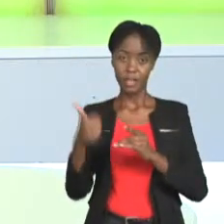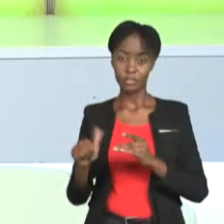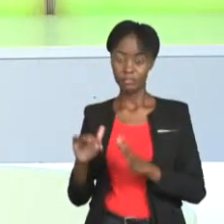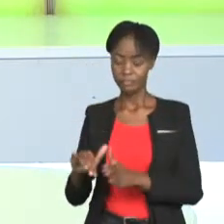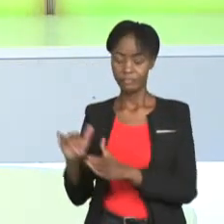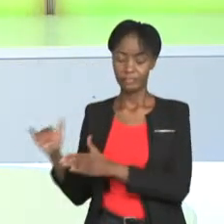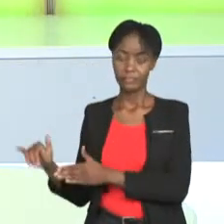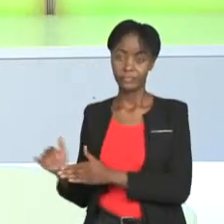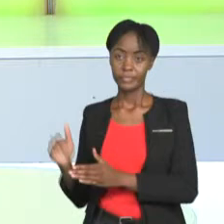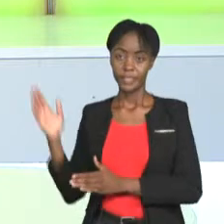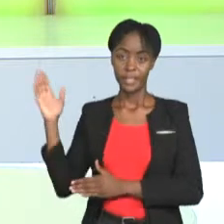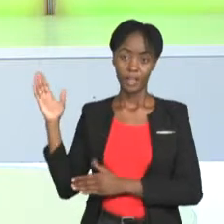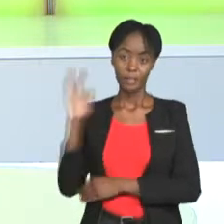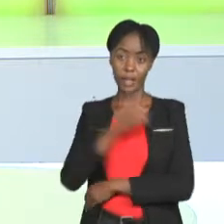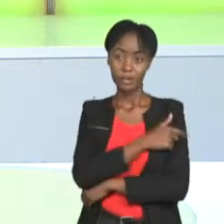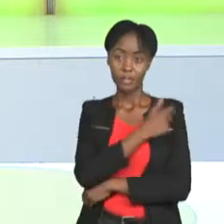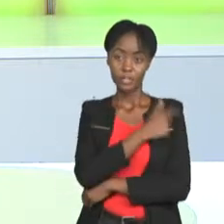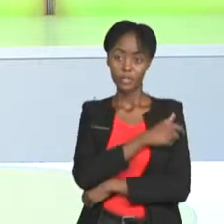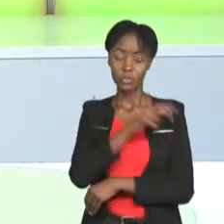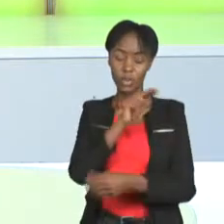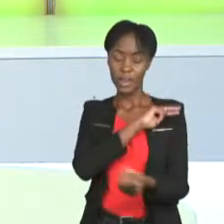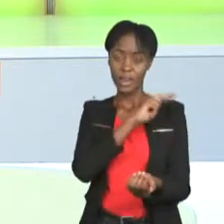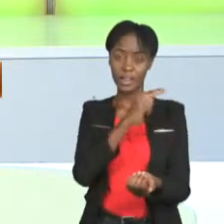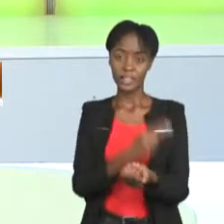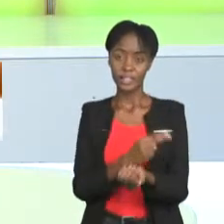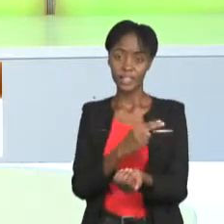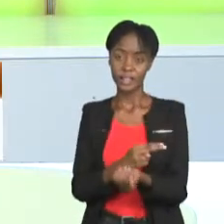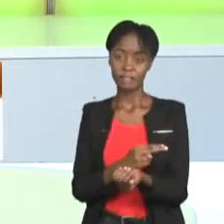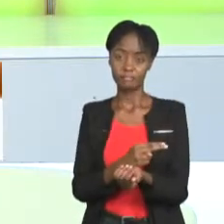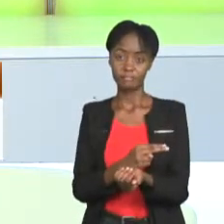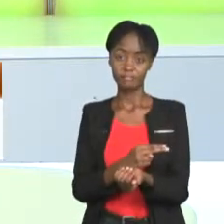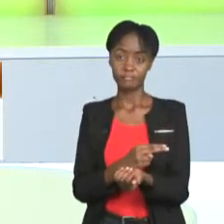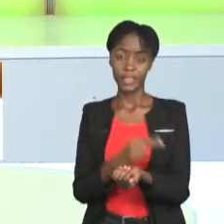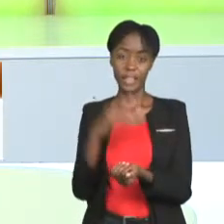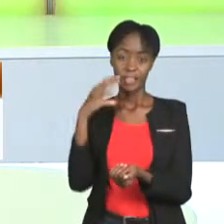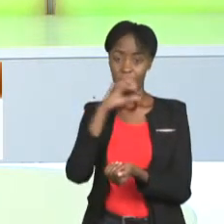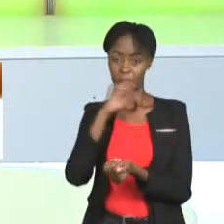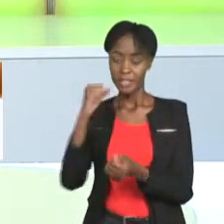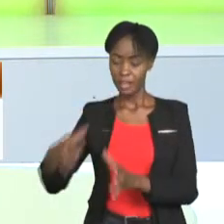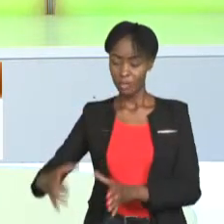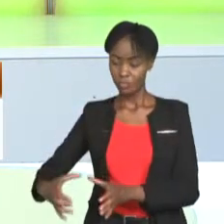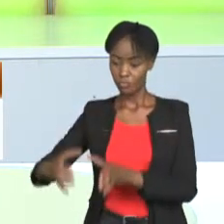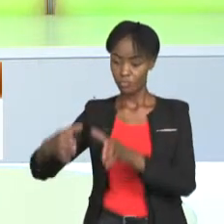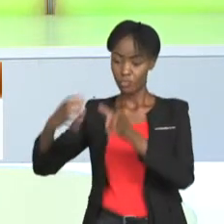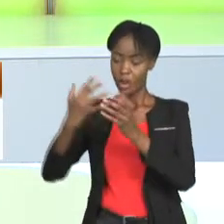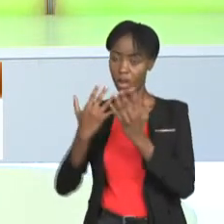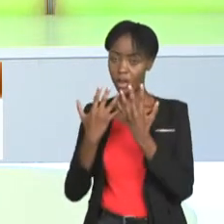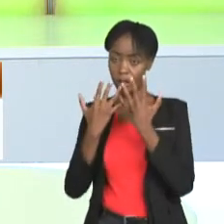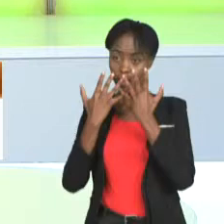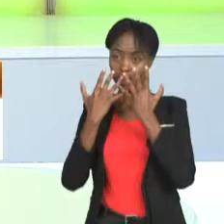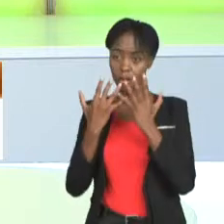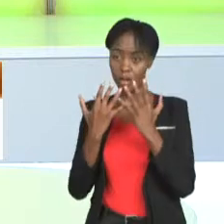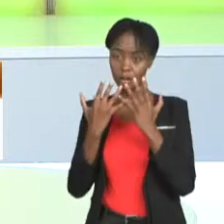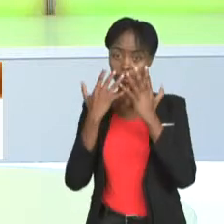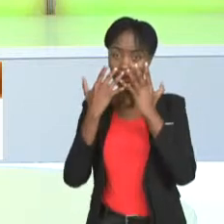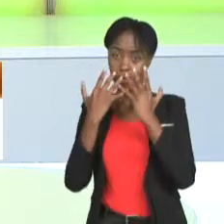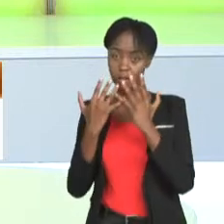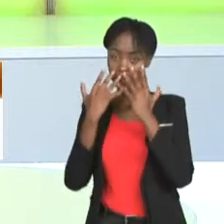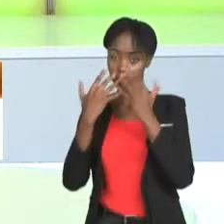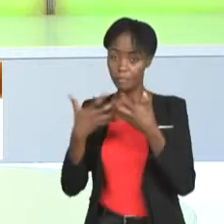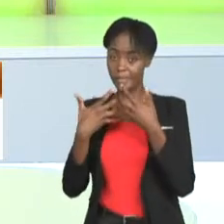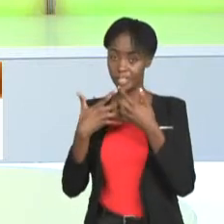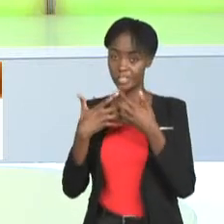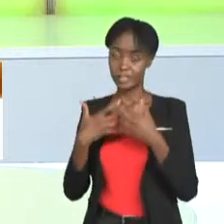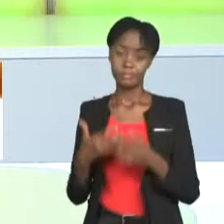Tukiachana na hayo, hospitali nchini Nigeria zinakumbwa na upungufu wa tenki za oksijeni kutokana na chimbuko lingine la virusi vya corona. Kulingana